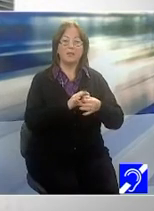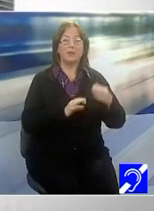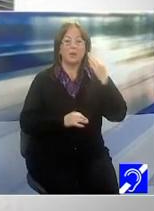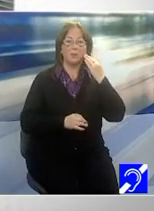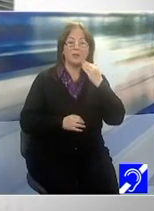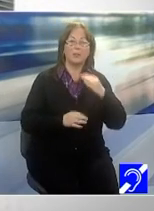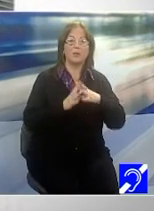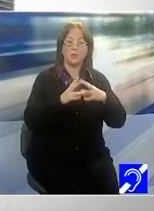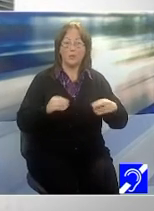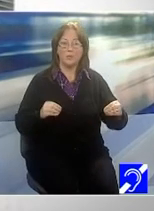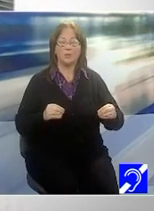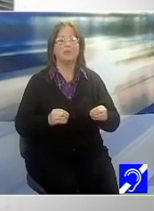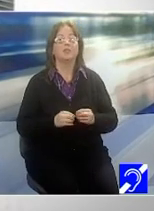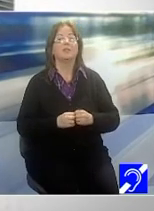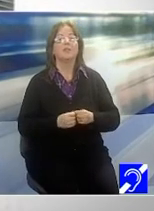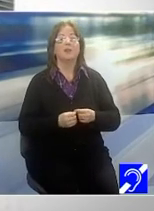la București,